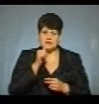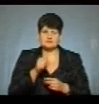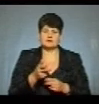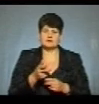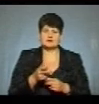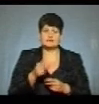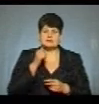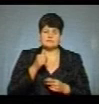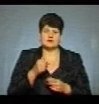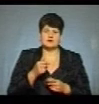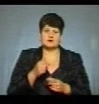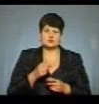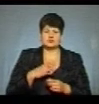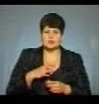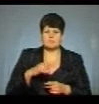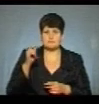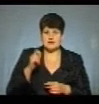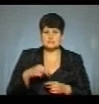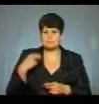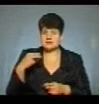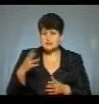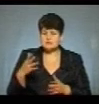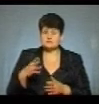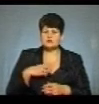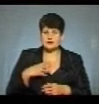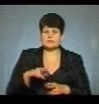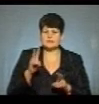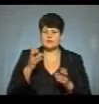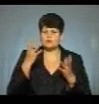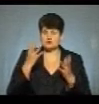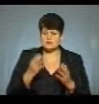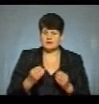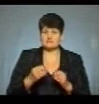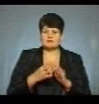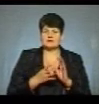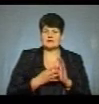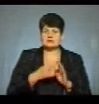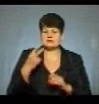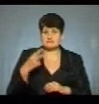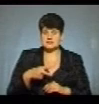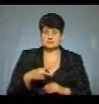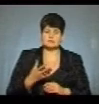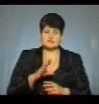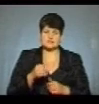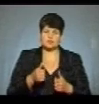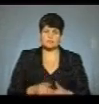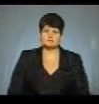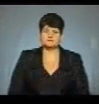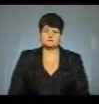завтра визначальний день, чекаємо приїзд президента. Отож, чекайте там у дня в ефірі о 19:20, як завжди, на все добре.